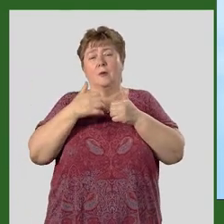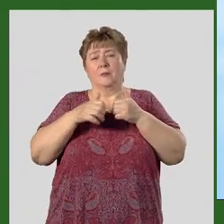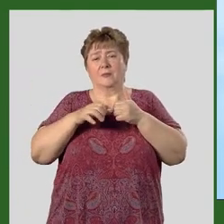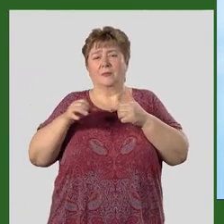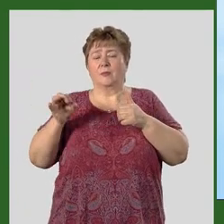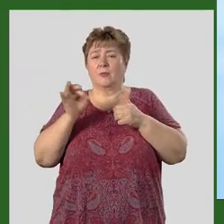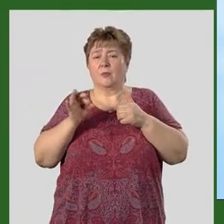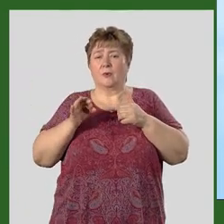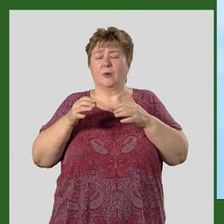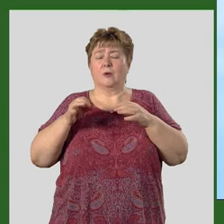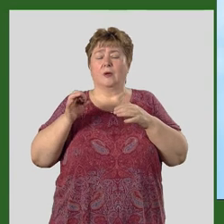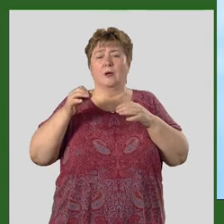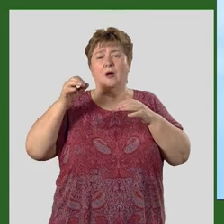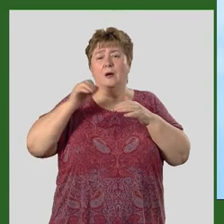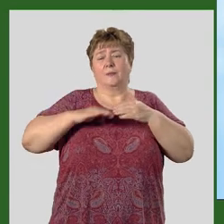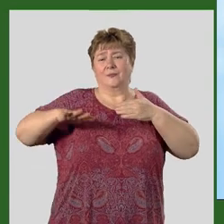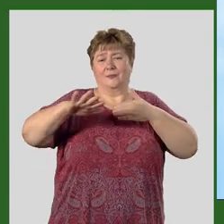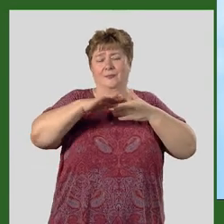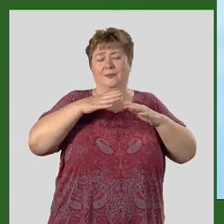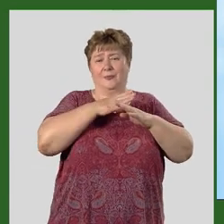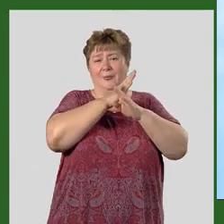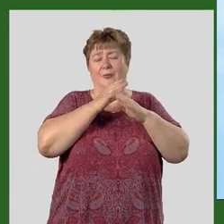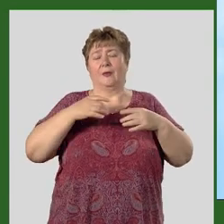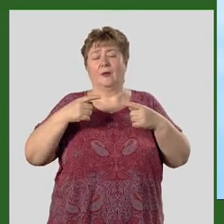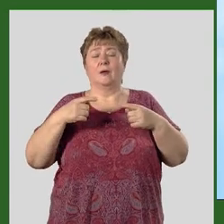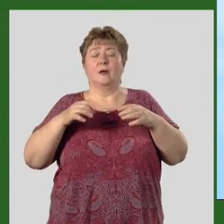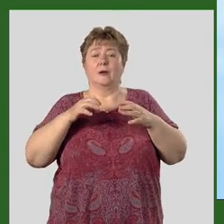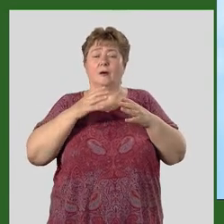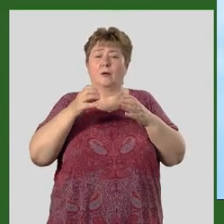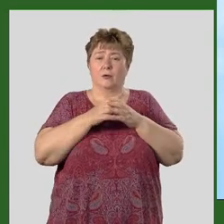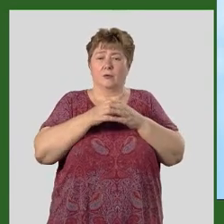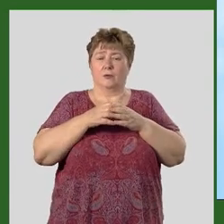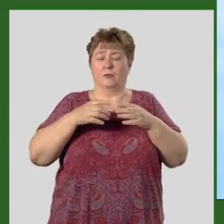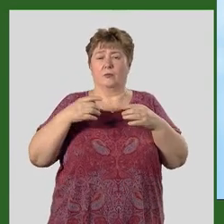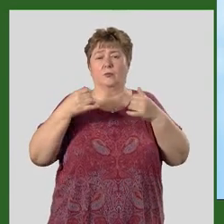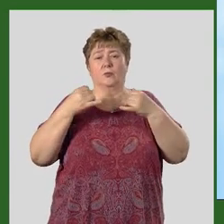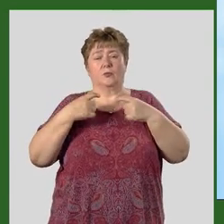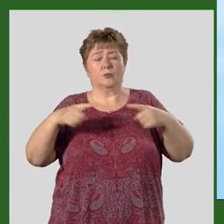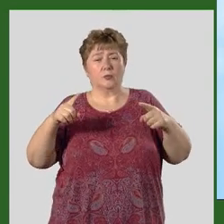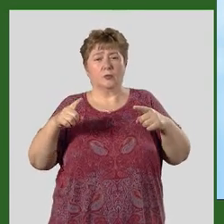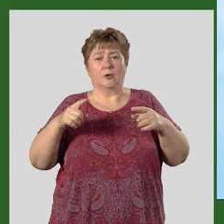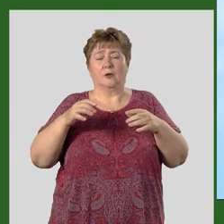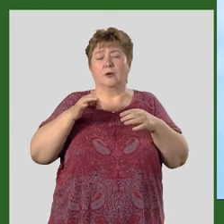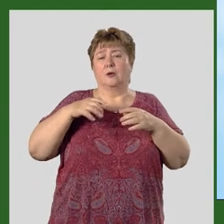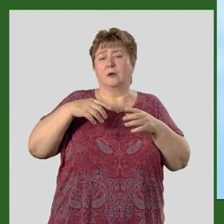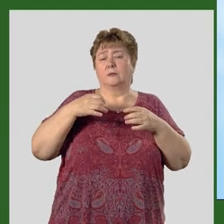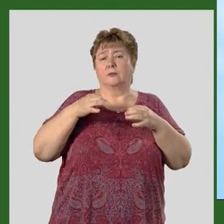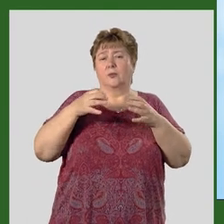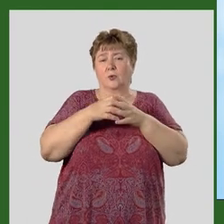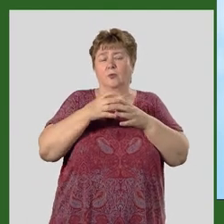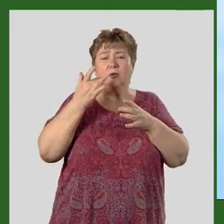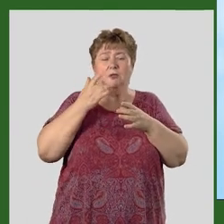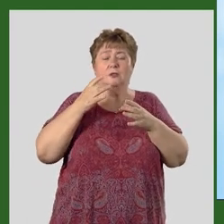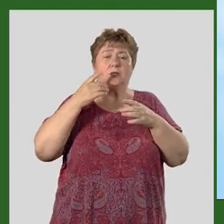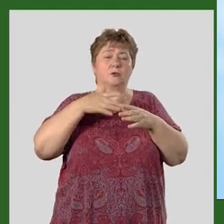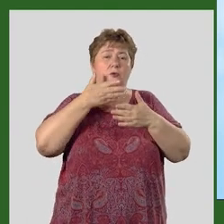страны, страны-архипелаги. Особую группу составляют страны, лишенные выхода к морю,